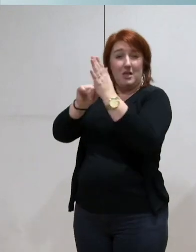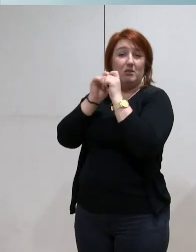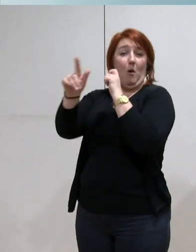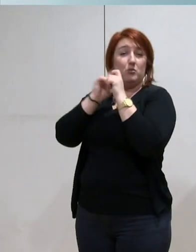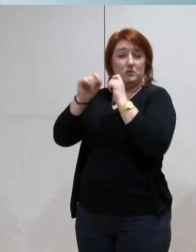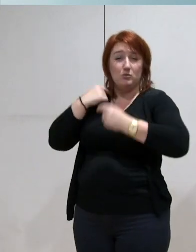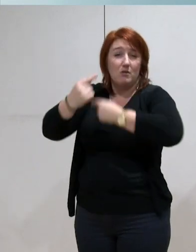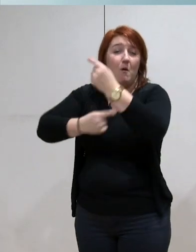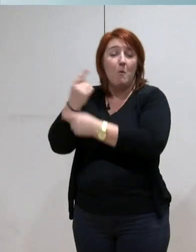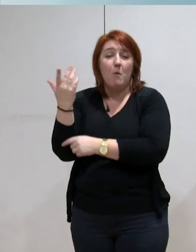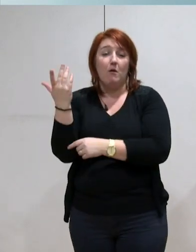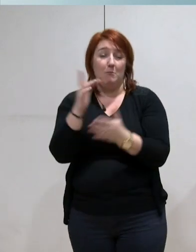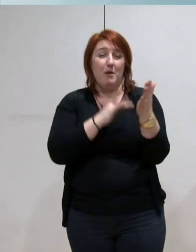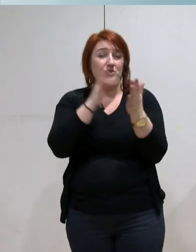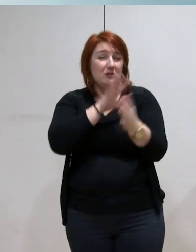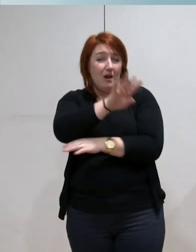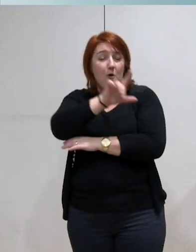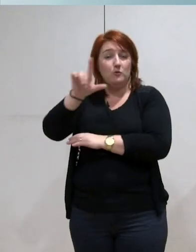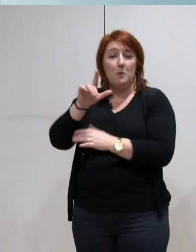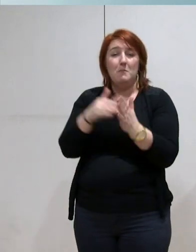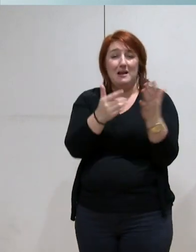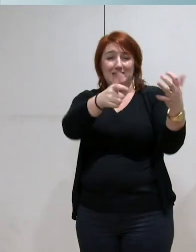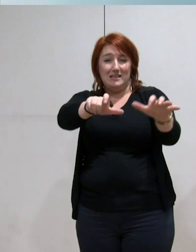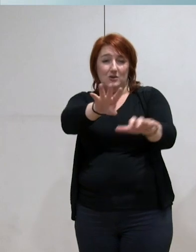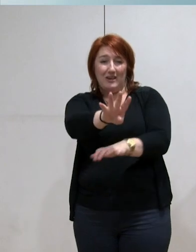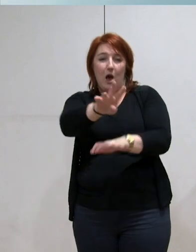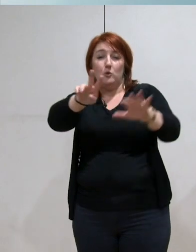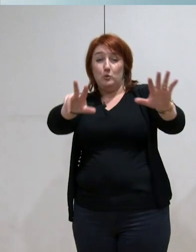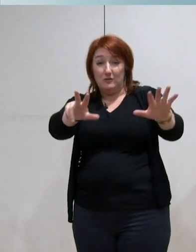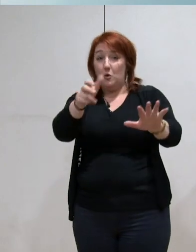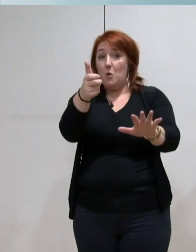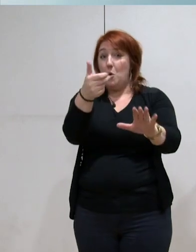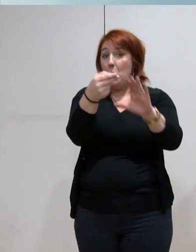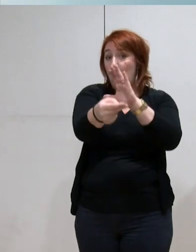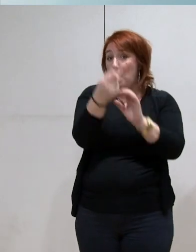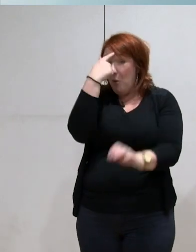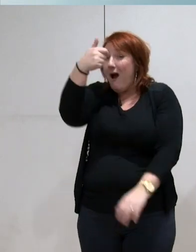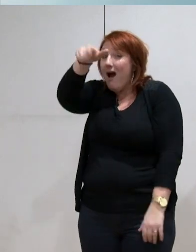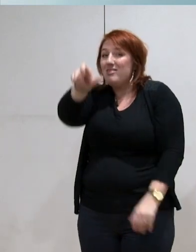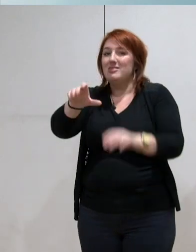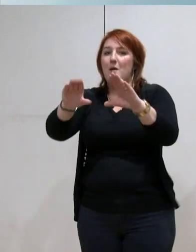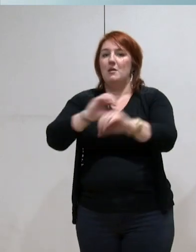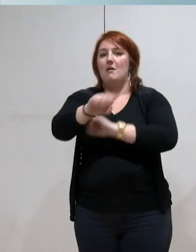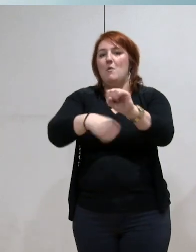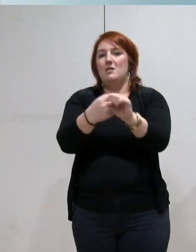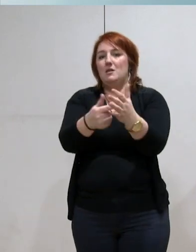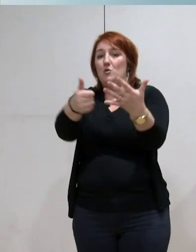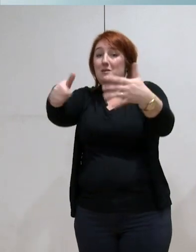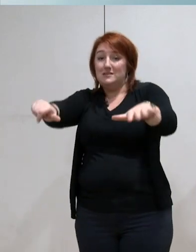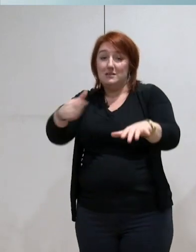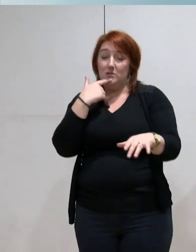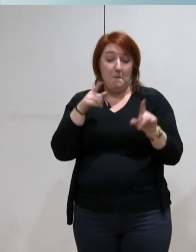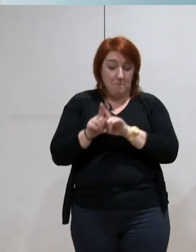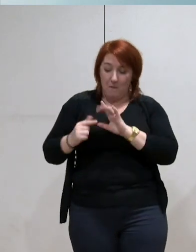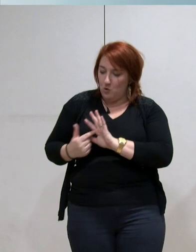42 qui serait de 1748 € par habitant en 2016 soit le montant atteint en